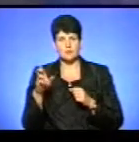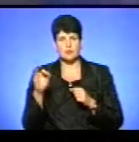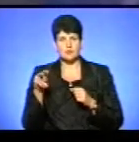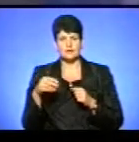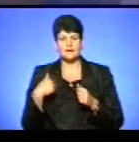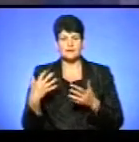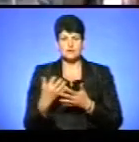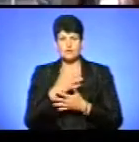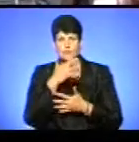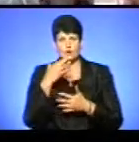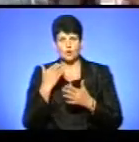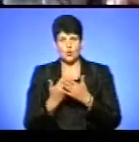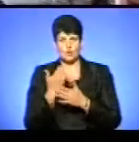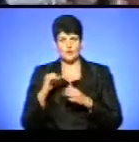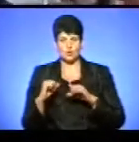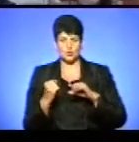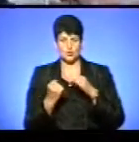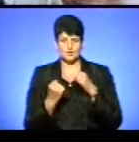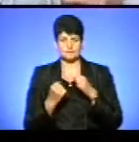багато нових друзів.